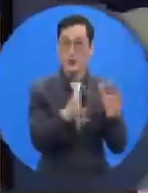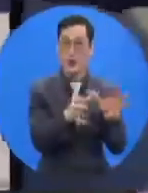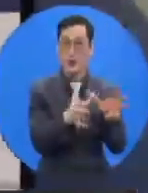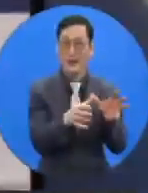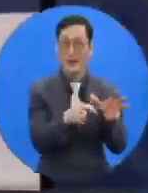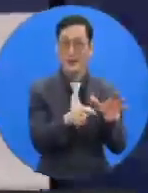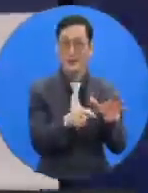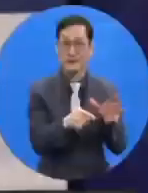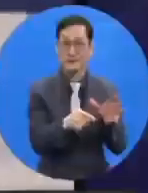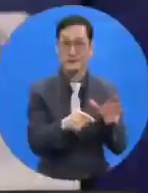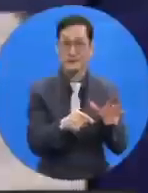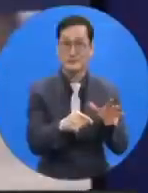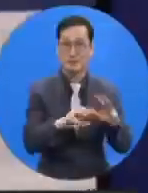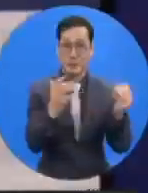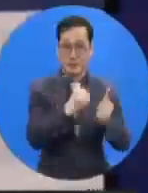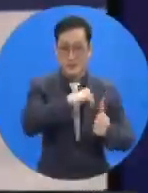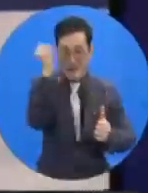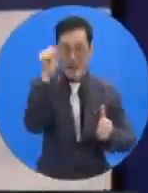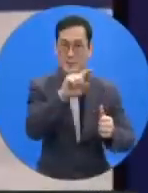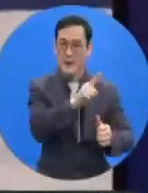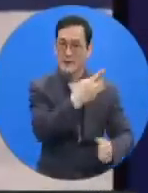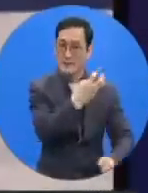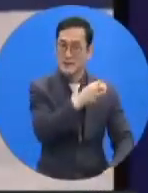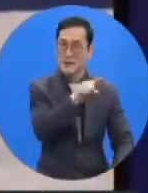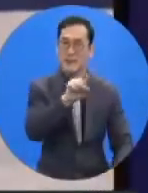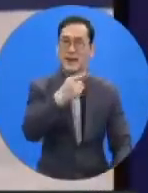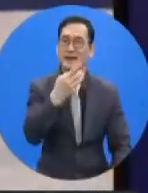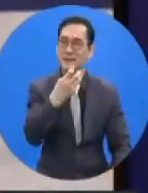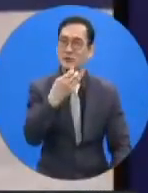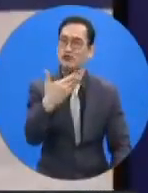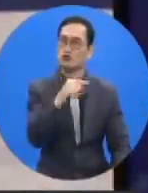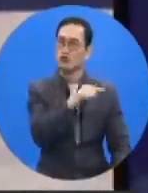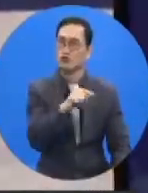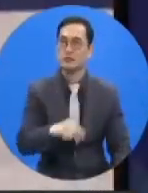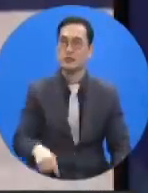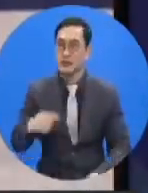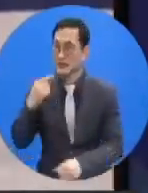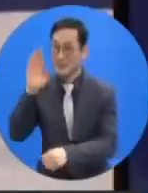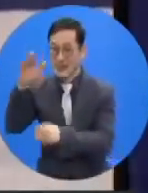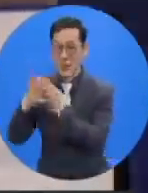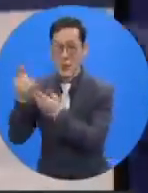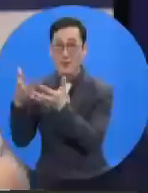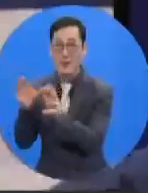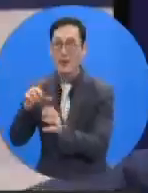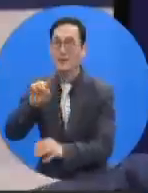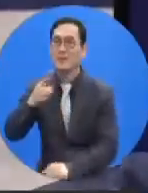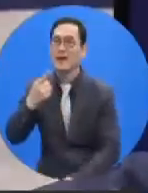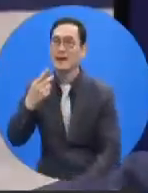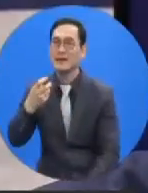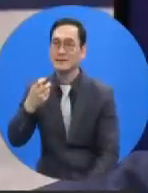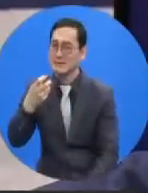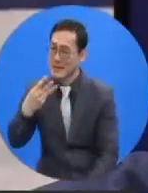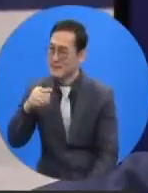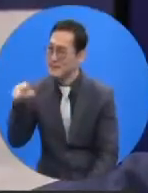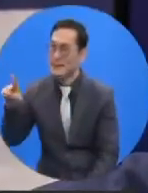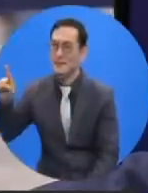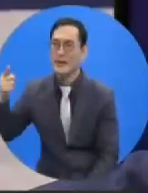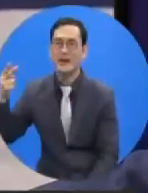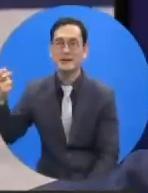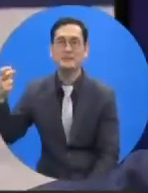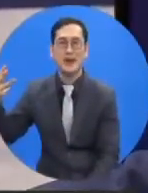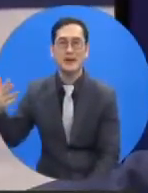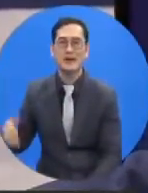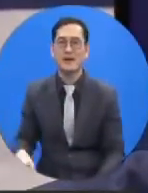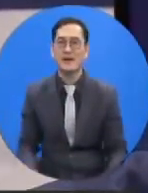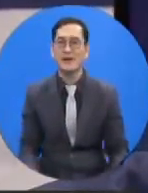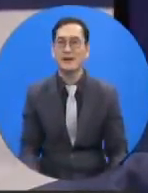130석에서 139석을 전망하고 있고요. 미래통합당은 123석에서 128석을 전망하고 있는데 조금 더 가까이 가능할까요,